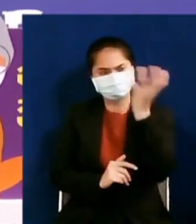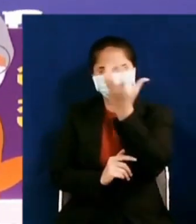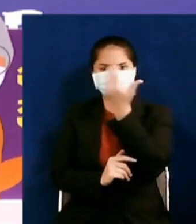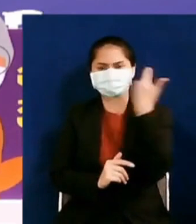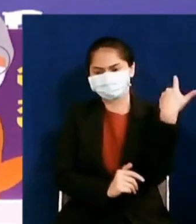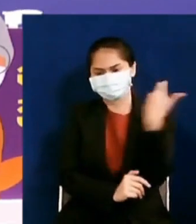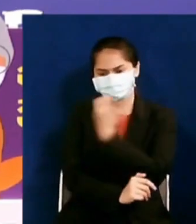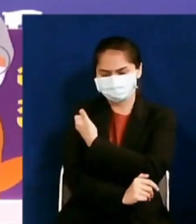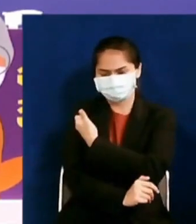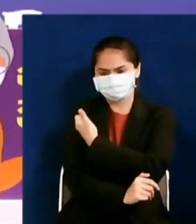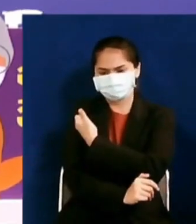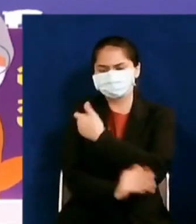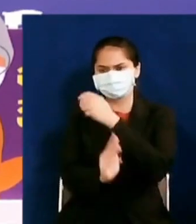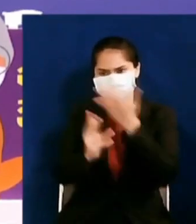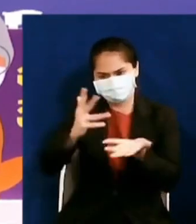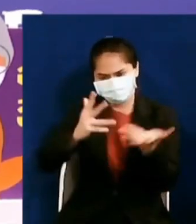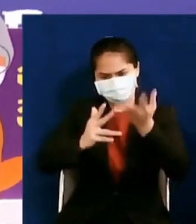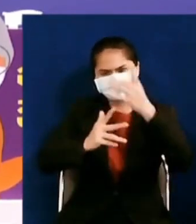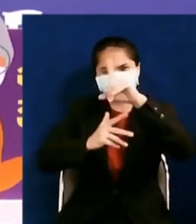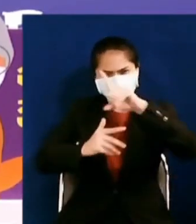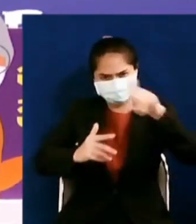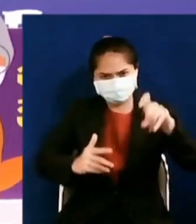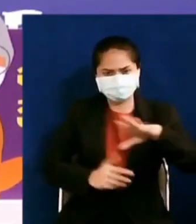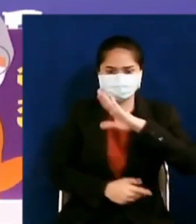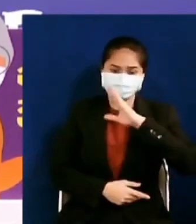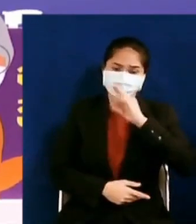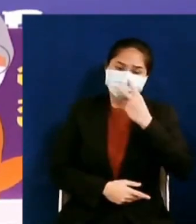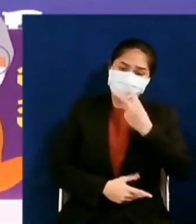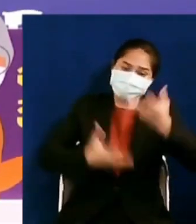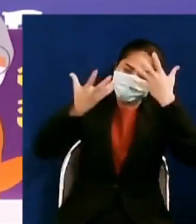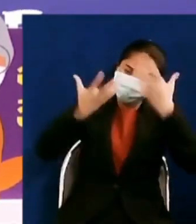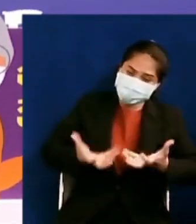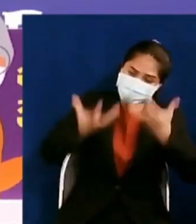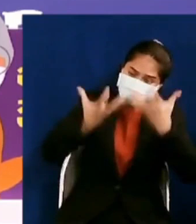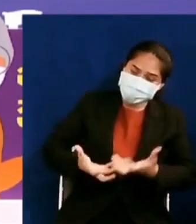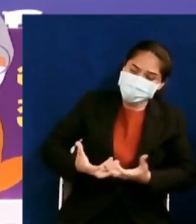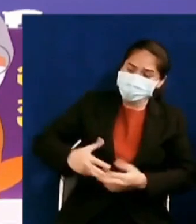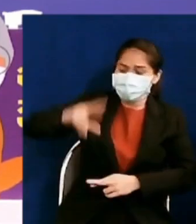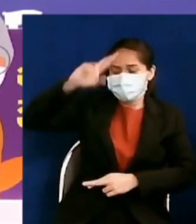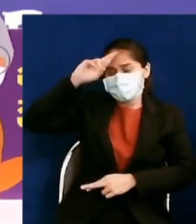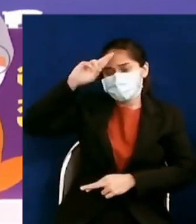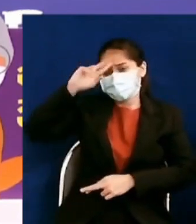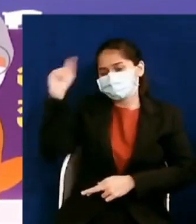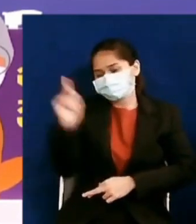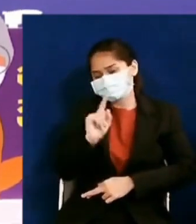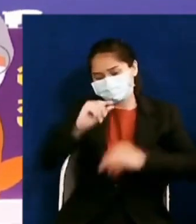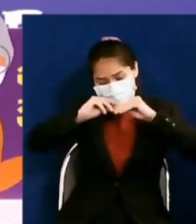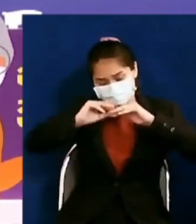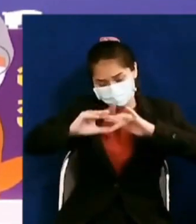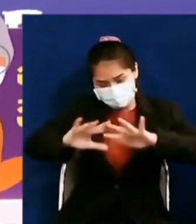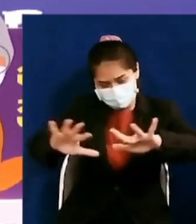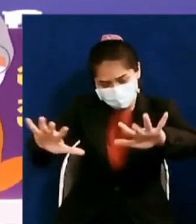ต่ว่ามันยังไม่ถึงที่จะแสดงผลนะคะโดยเบื้องต้นกรมวิทย์จะร่วมกับอย.ไปดำเนินการค่ะก็จะไปคุยเกี่ยวกับเรื่องสายพัน